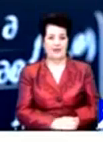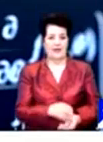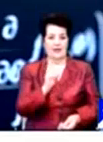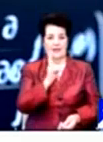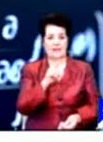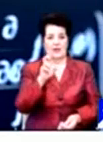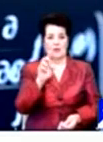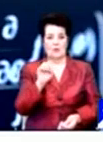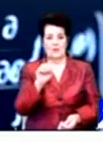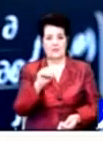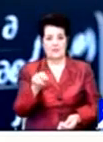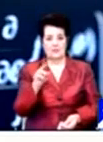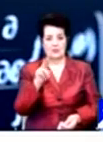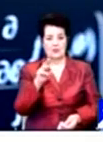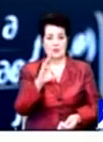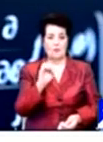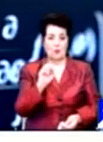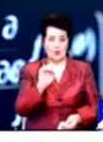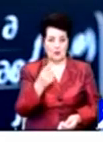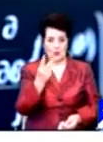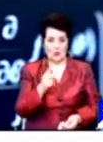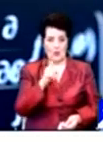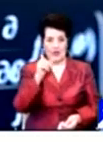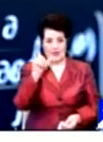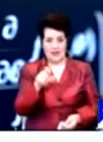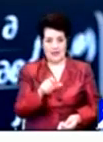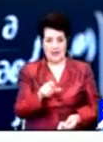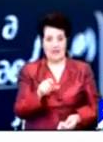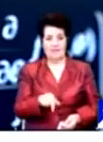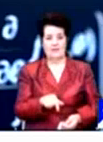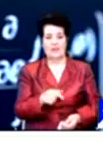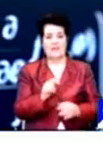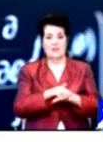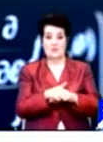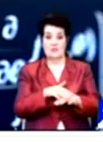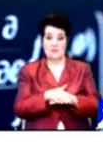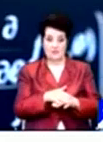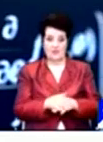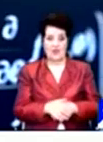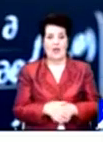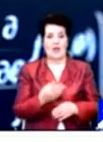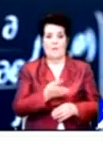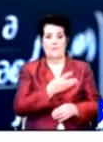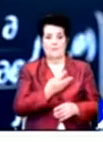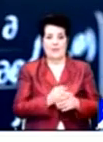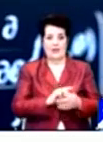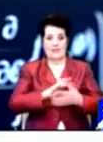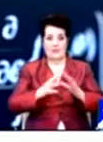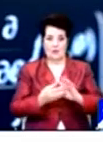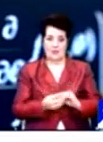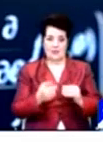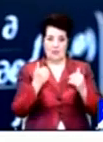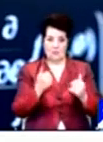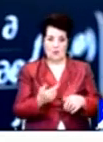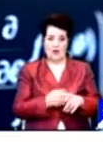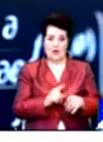Cătălin Botezatu și Dragoș Port, doi elevi din Chișinău, sunt pasionați de cifre, iar perseverența este cheia rezultatelor bune pe